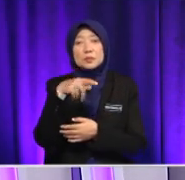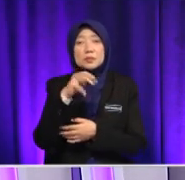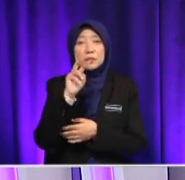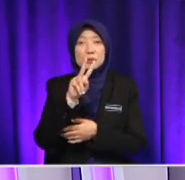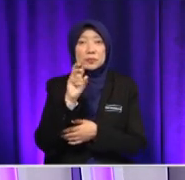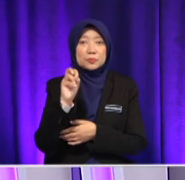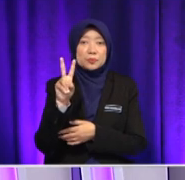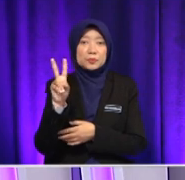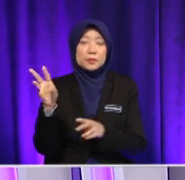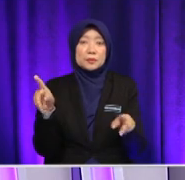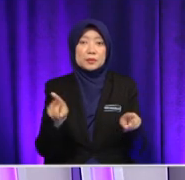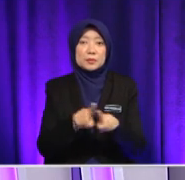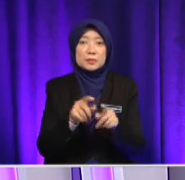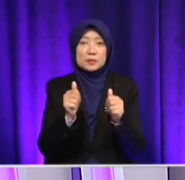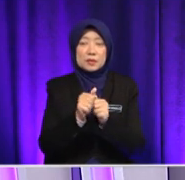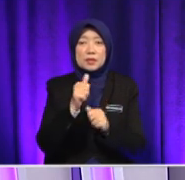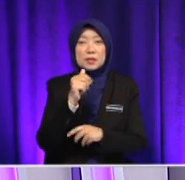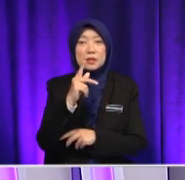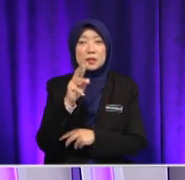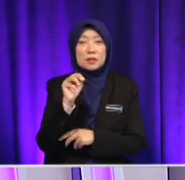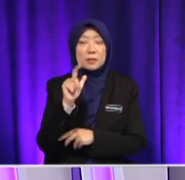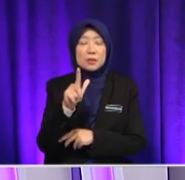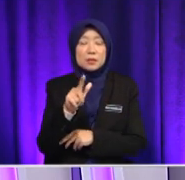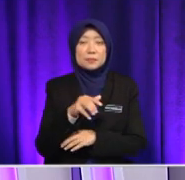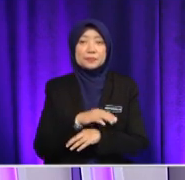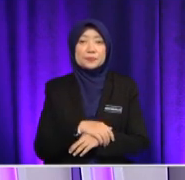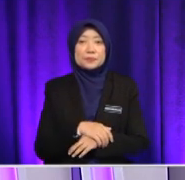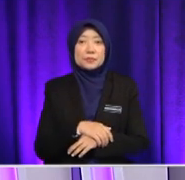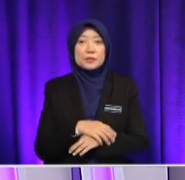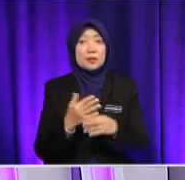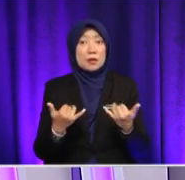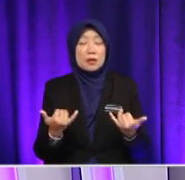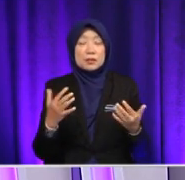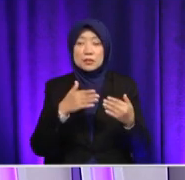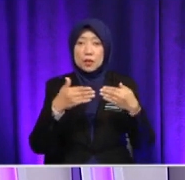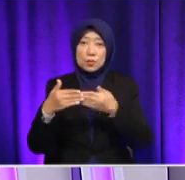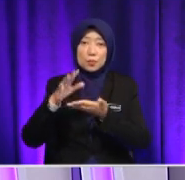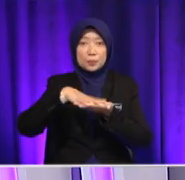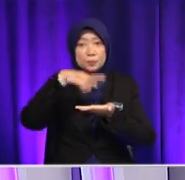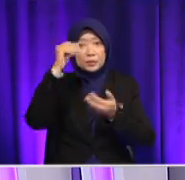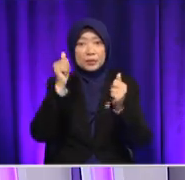2 bersama dengan saya Akmal nasi baik jadi tanpa membawa masa Joong kita sambung